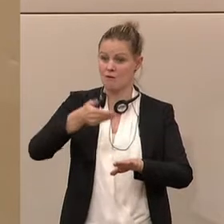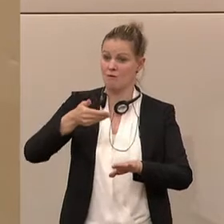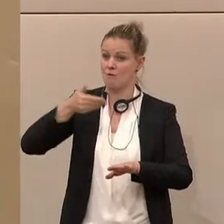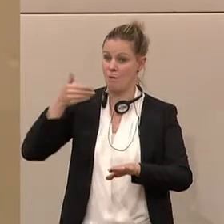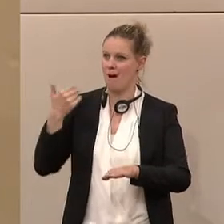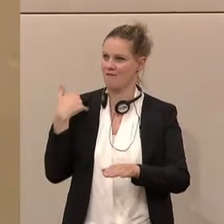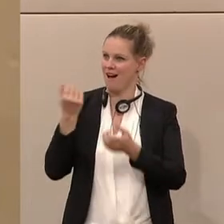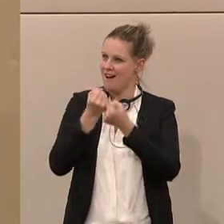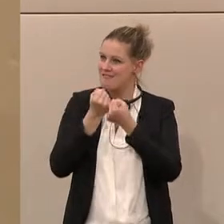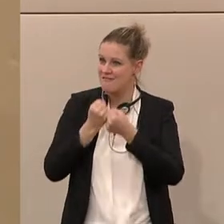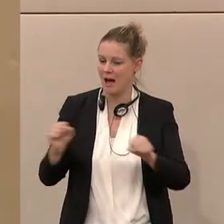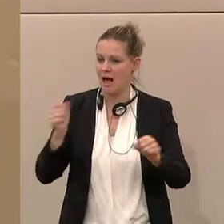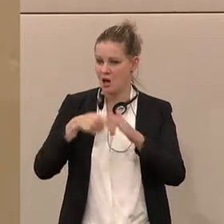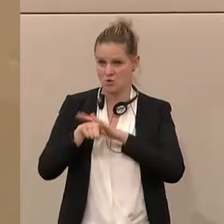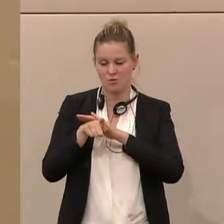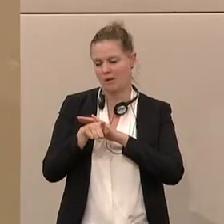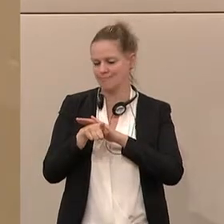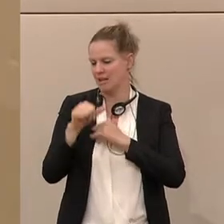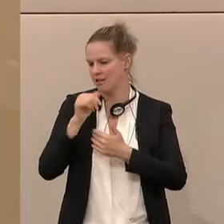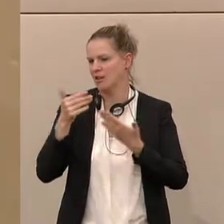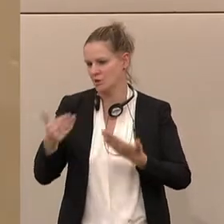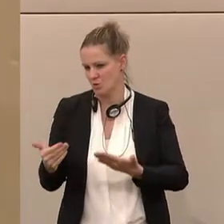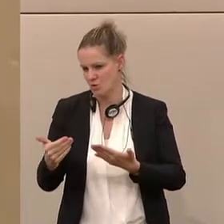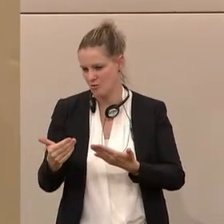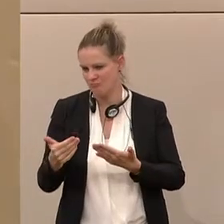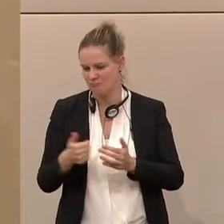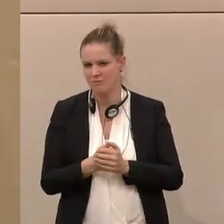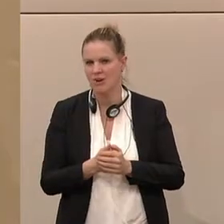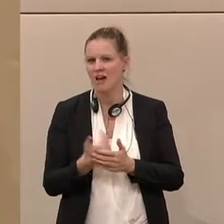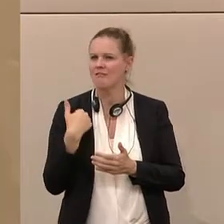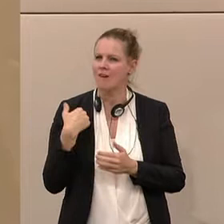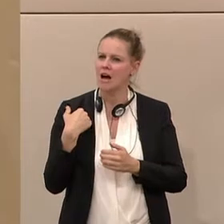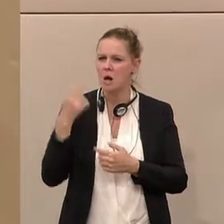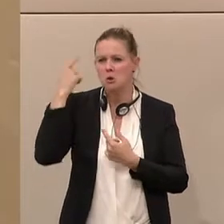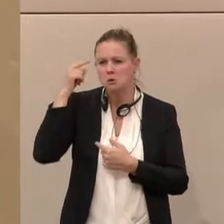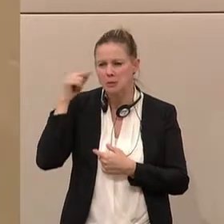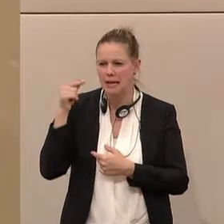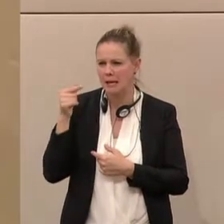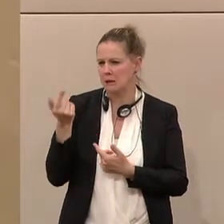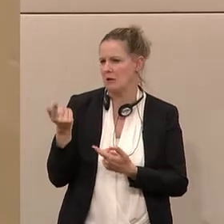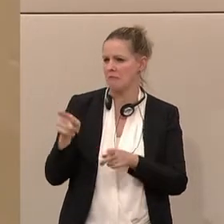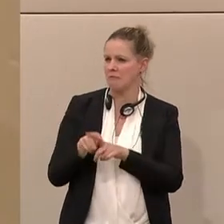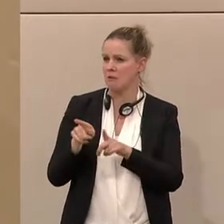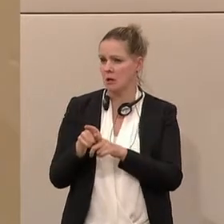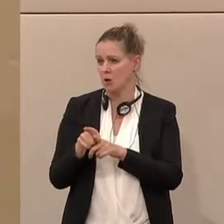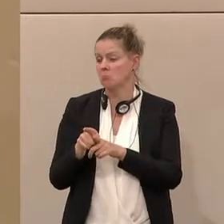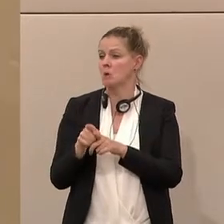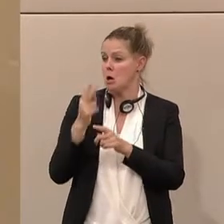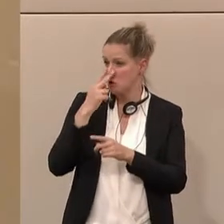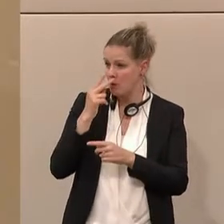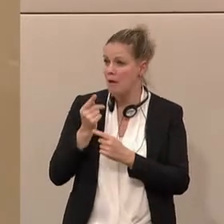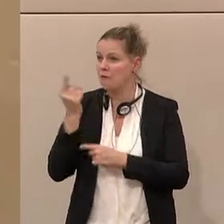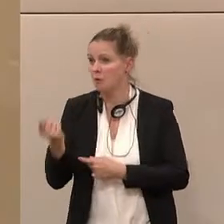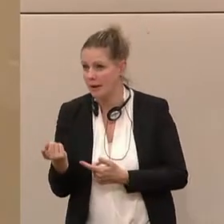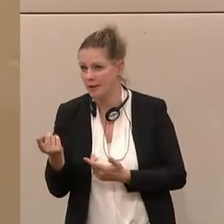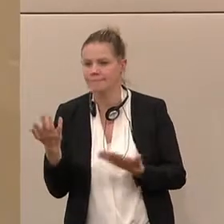freien Zugangs der Fall war, wo wir die Studierenden dann einem, sage ich, Numerus Erosivus überlassen hatten.